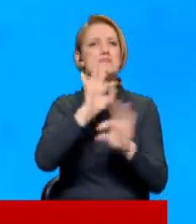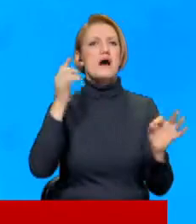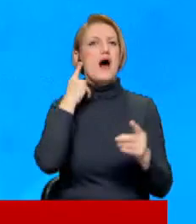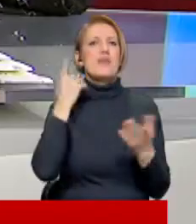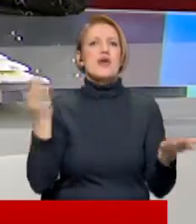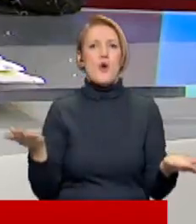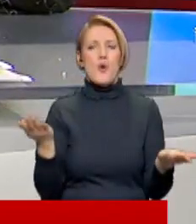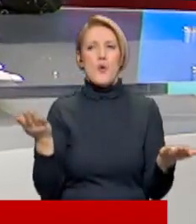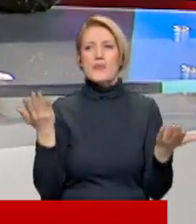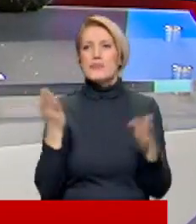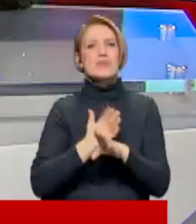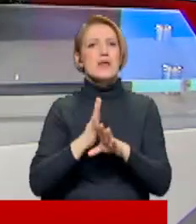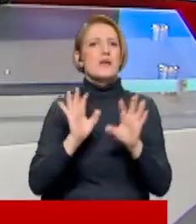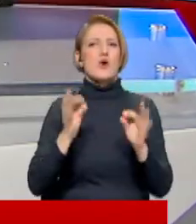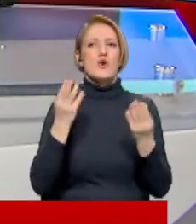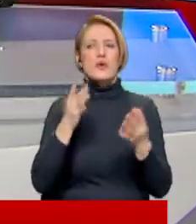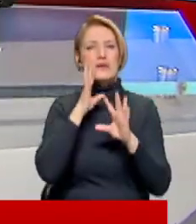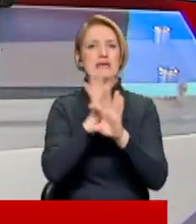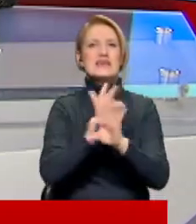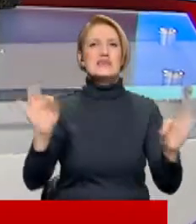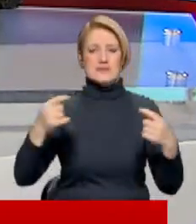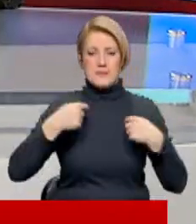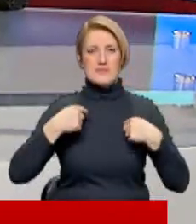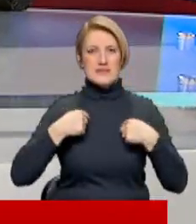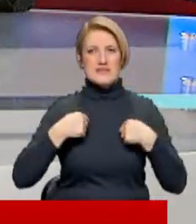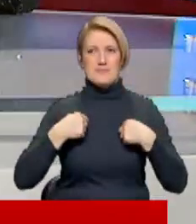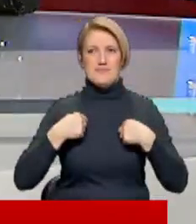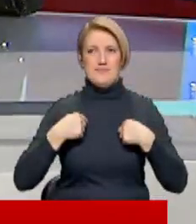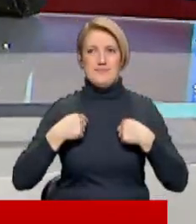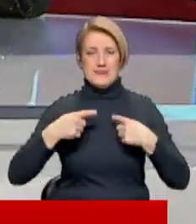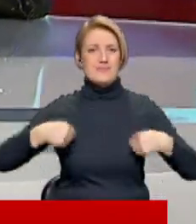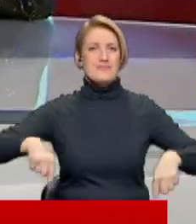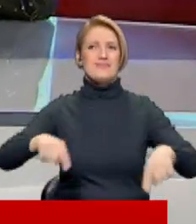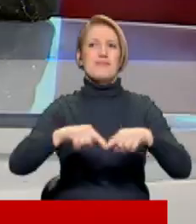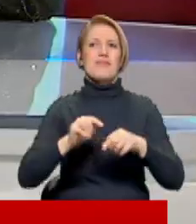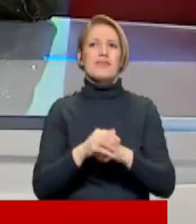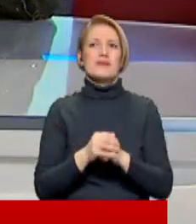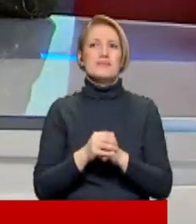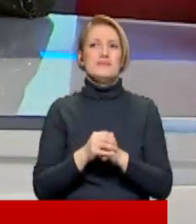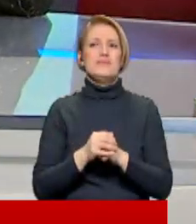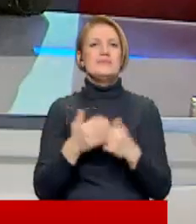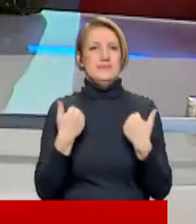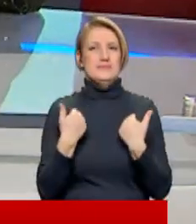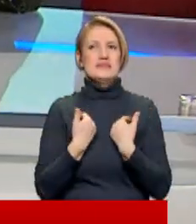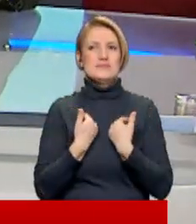tabii ki neden öyle oluyor? Kimse bizim cemaatten demeyeyim, cemiyetten falan böyle konuşan yok.